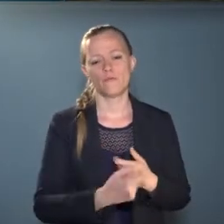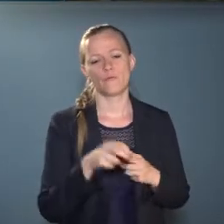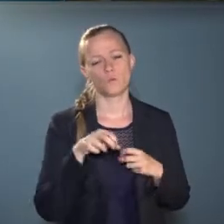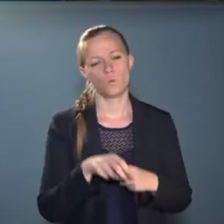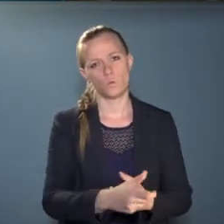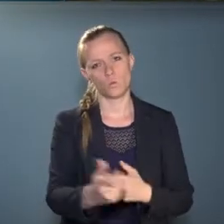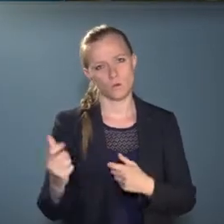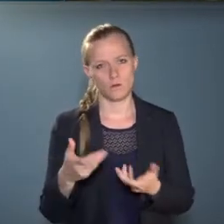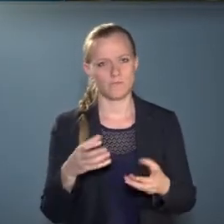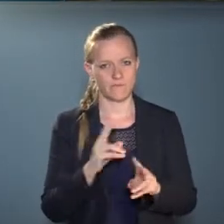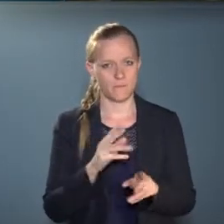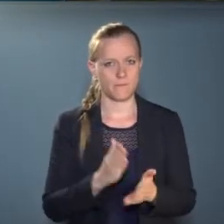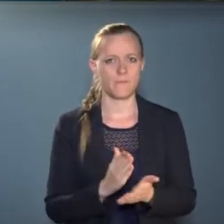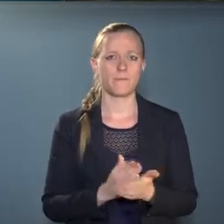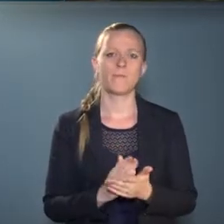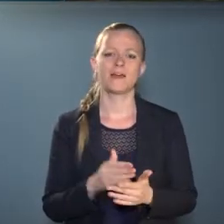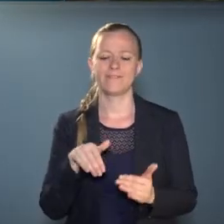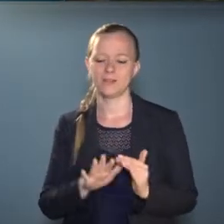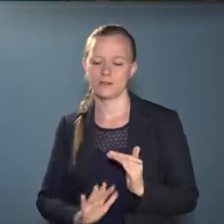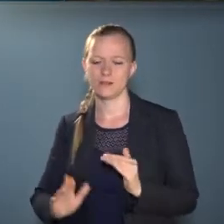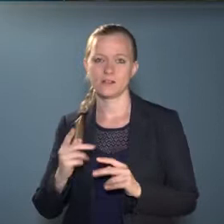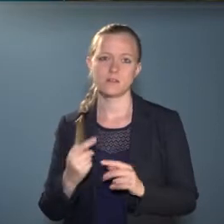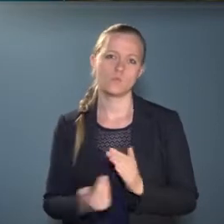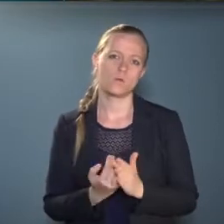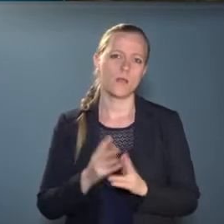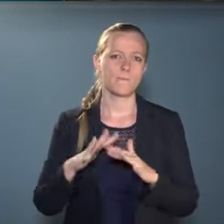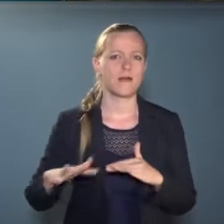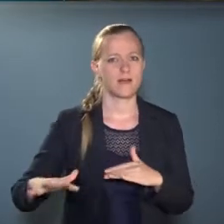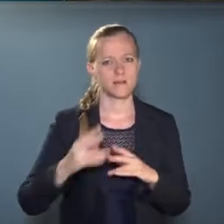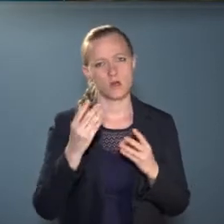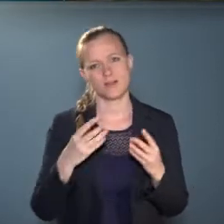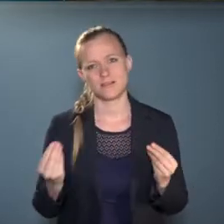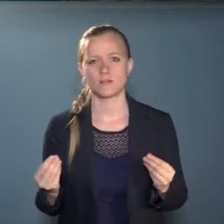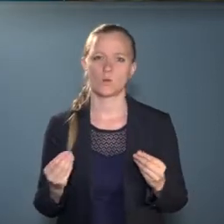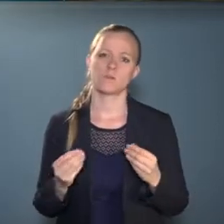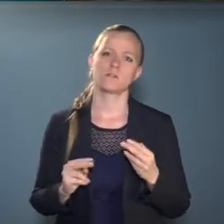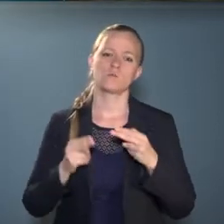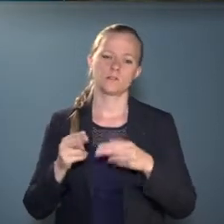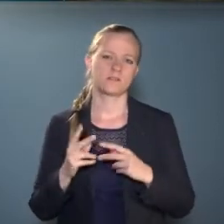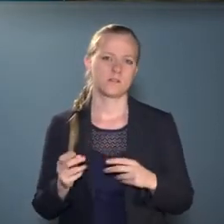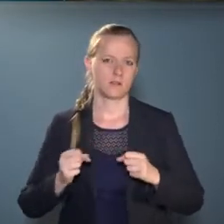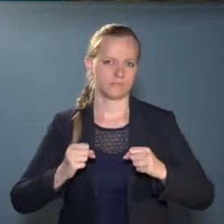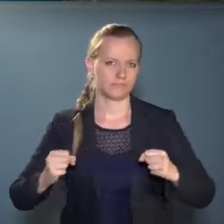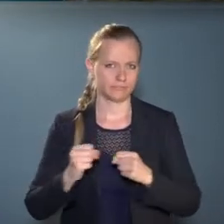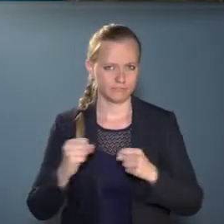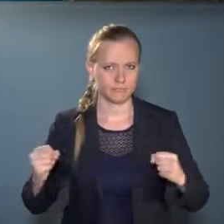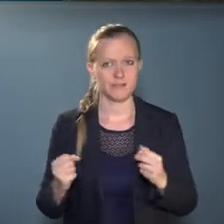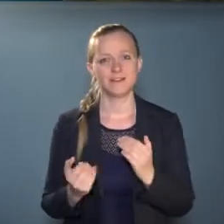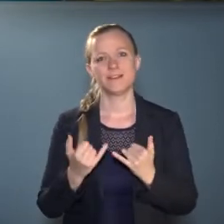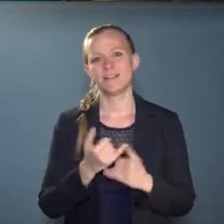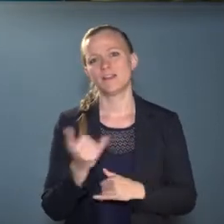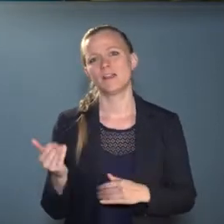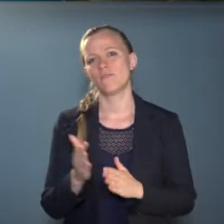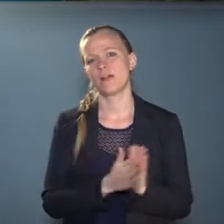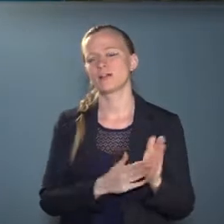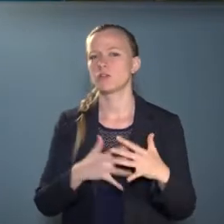a park déli részén egy jó pár új pálya, eszköz, street workout pálya. Idén elkészültek nagy